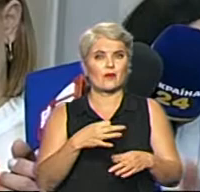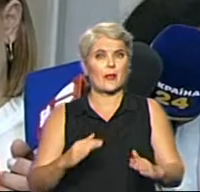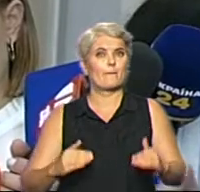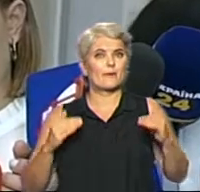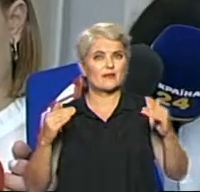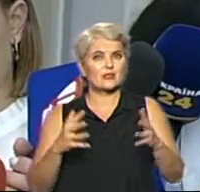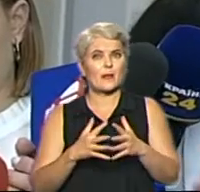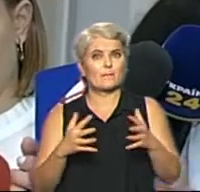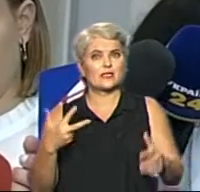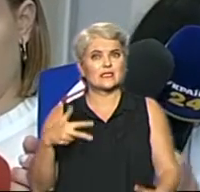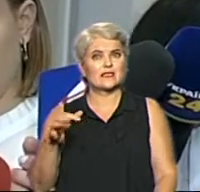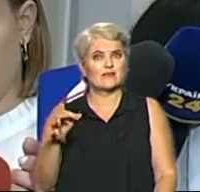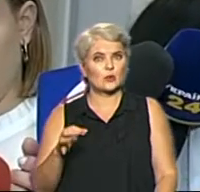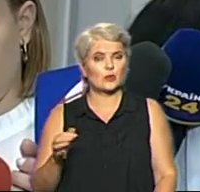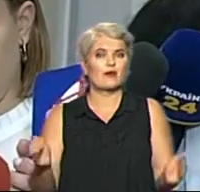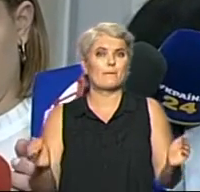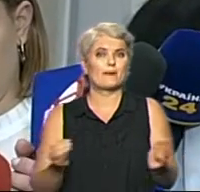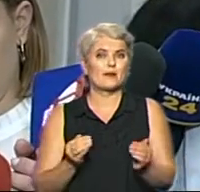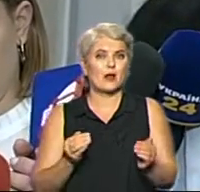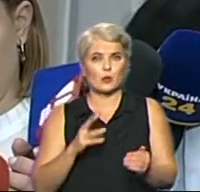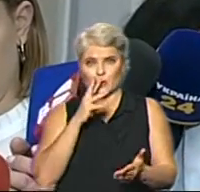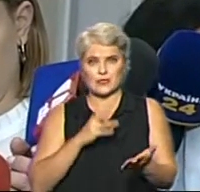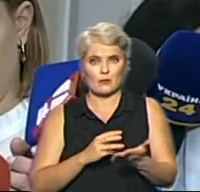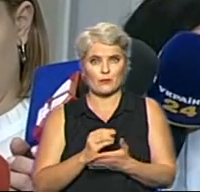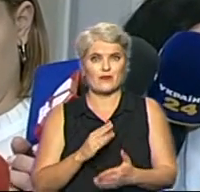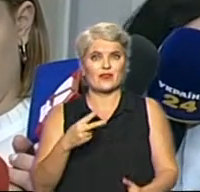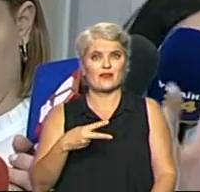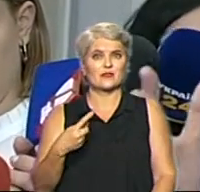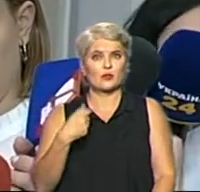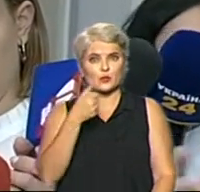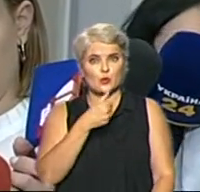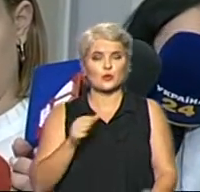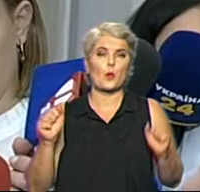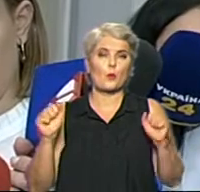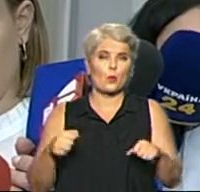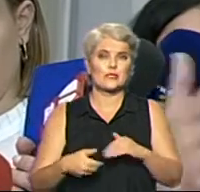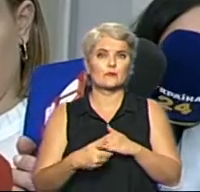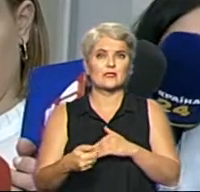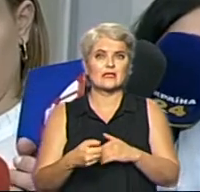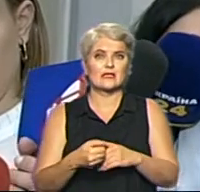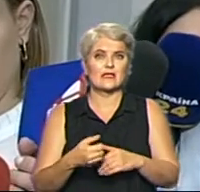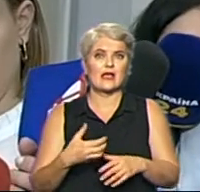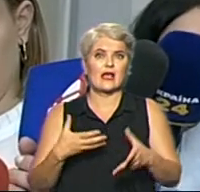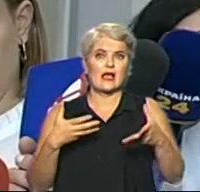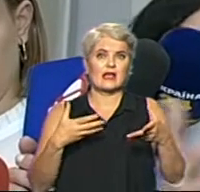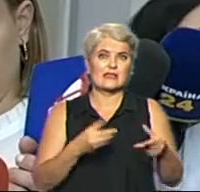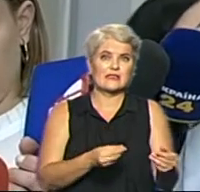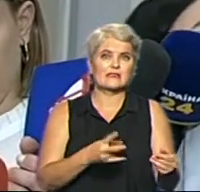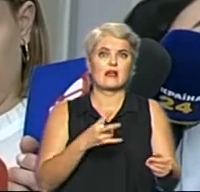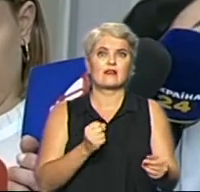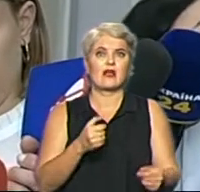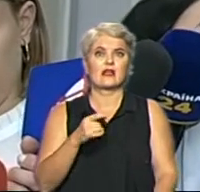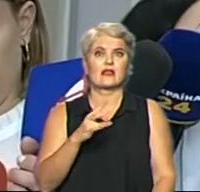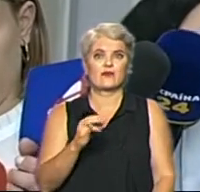більше на 30% мінімальної заробітної платні в 2021 році може спричинити тиск на гривню, може спричинити